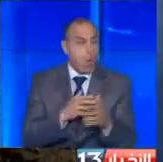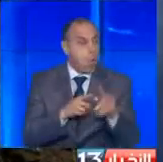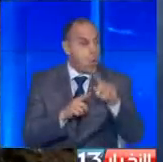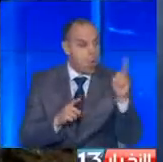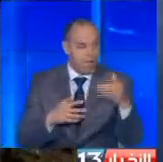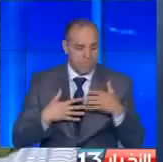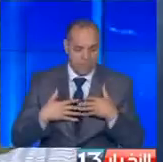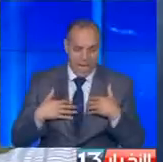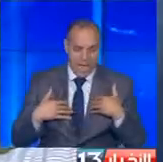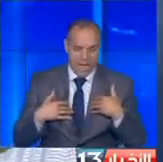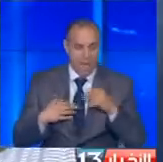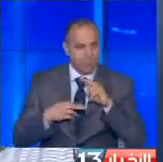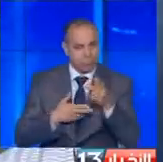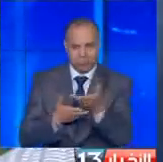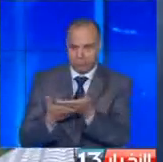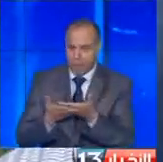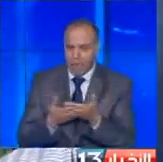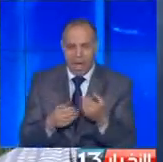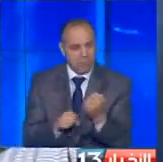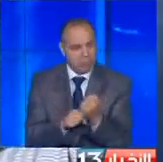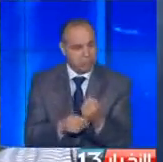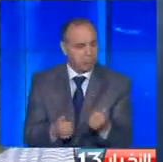برشا ومتعاونين برشا، وان بلوس